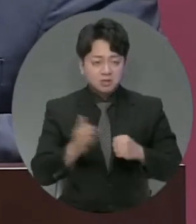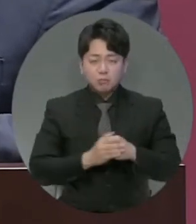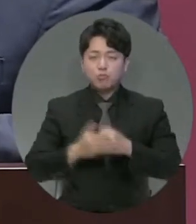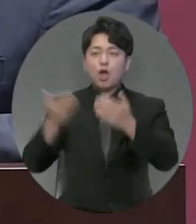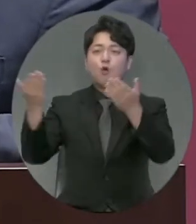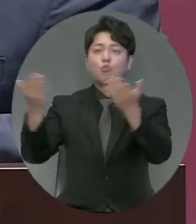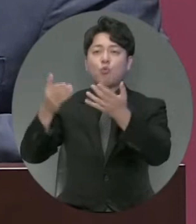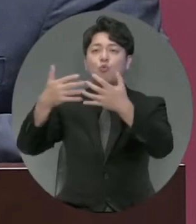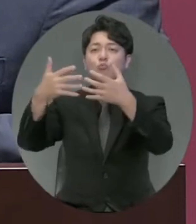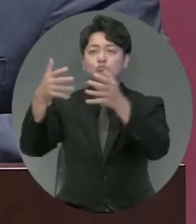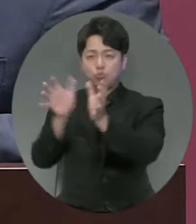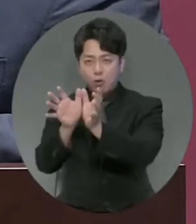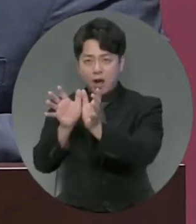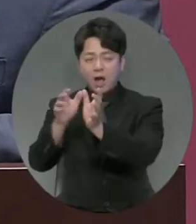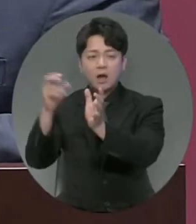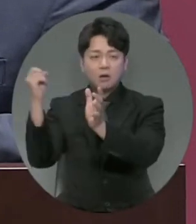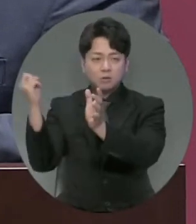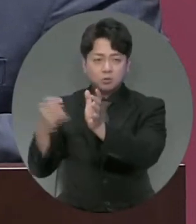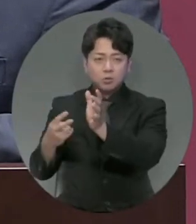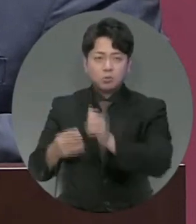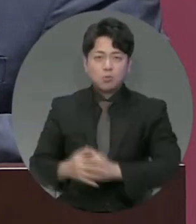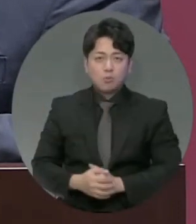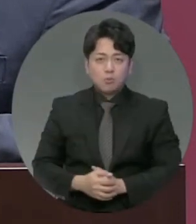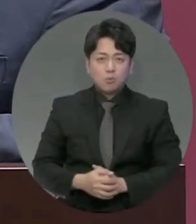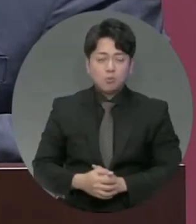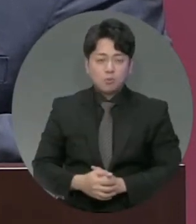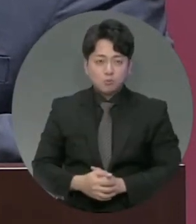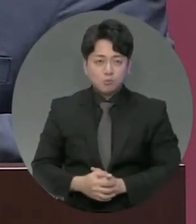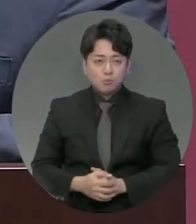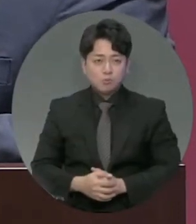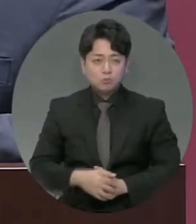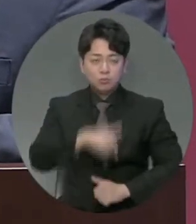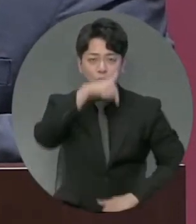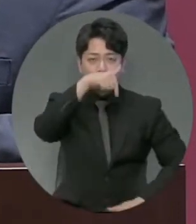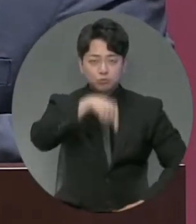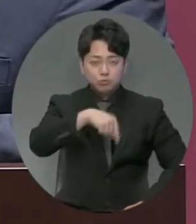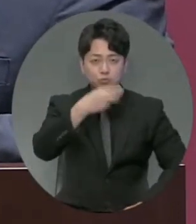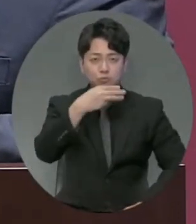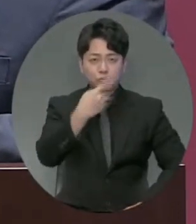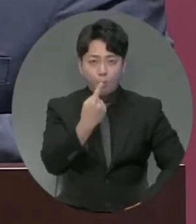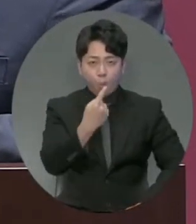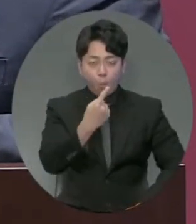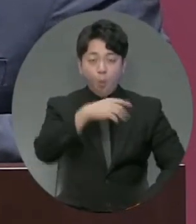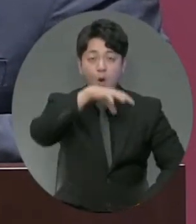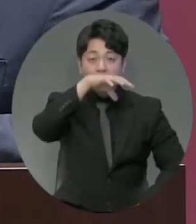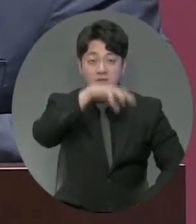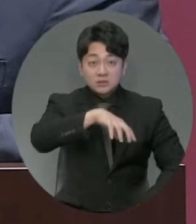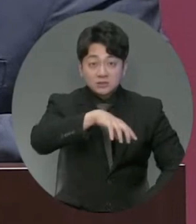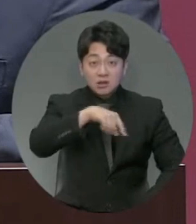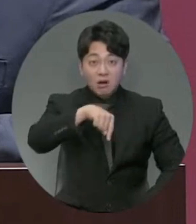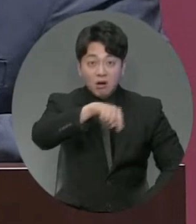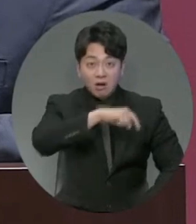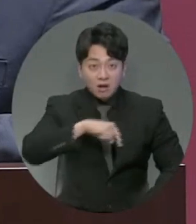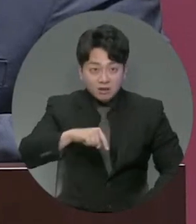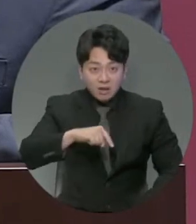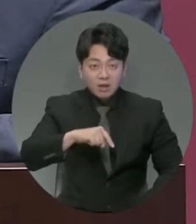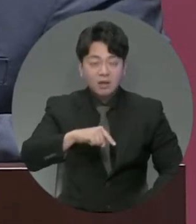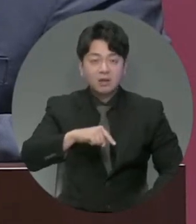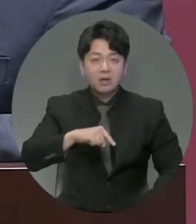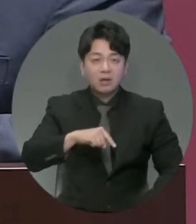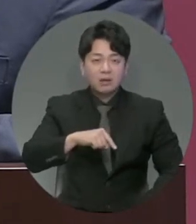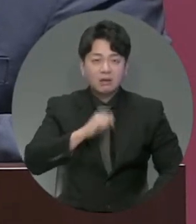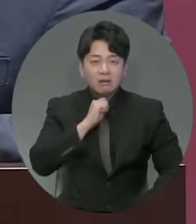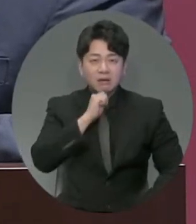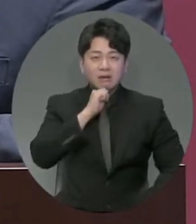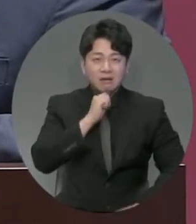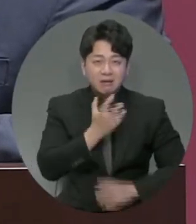노동부와 그리고 저 구로 남구에 있는 하루 살아서 하루 먹고 사는 분들의